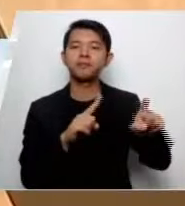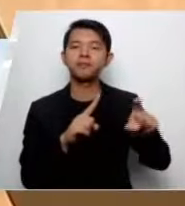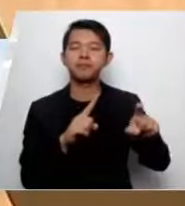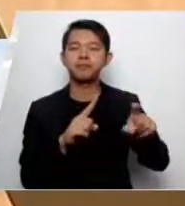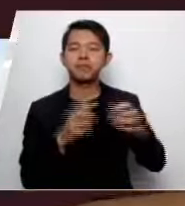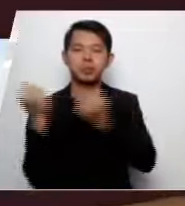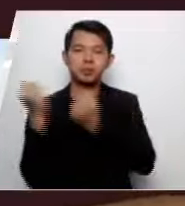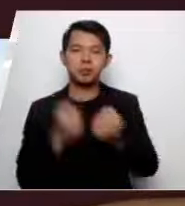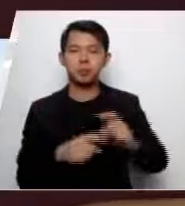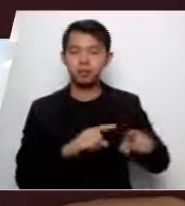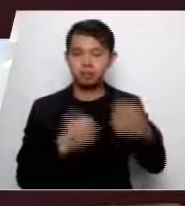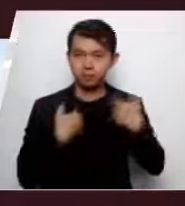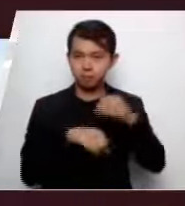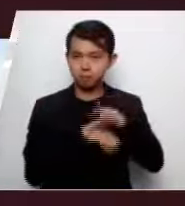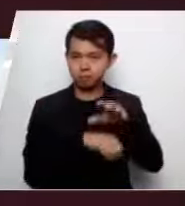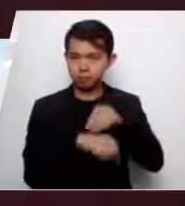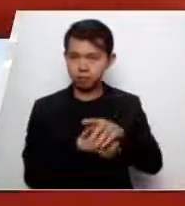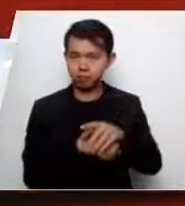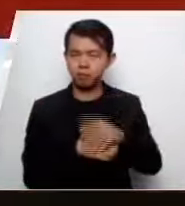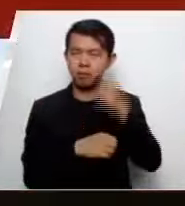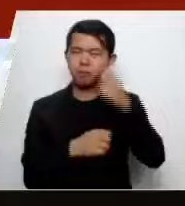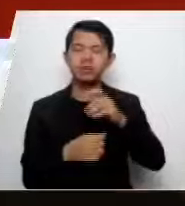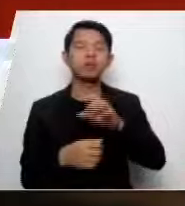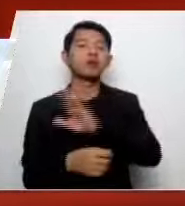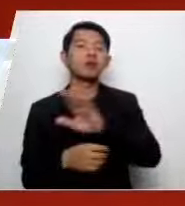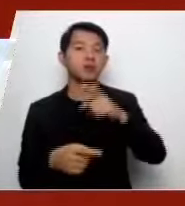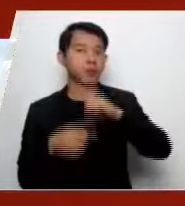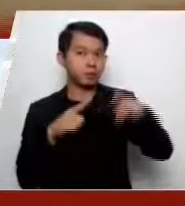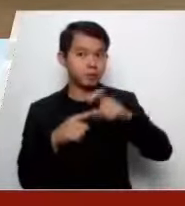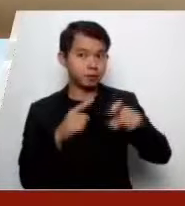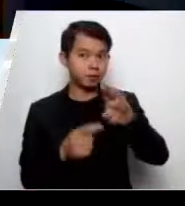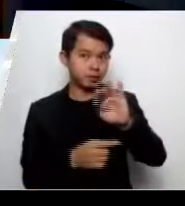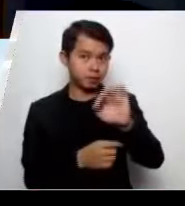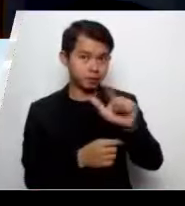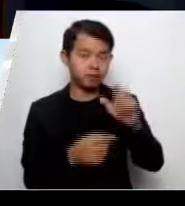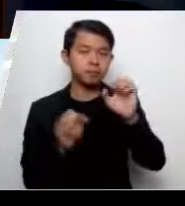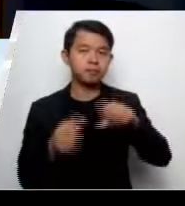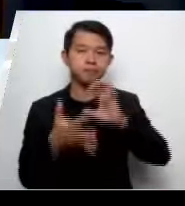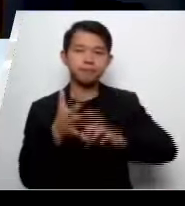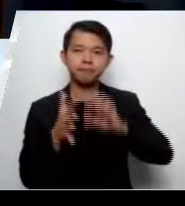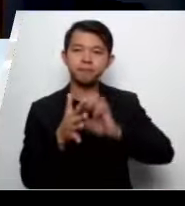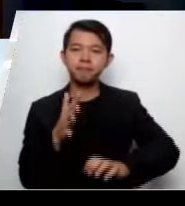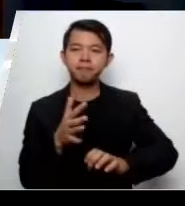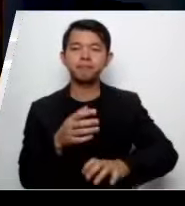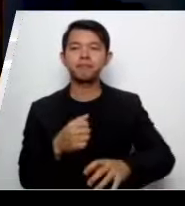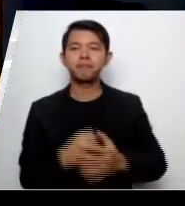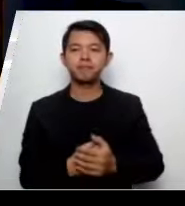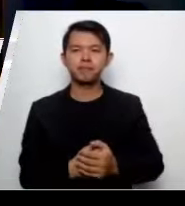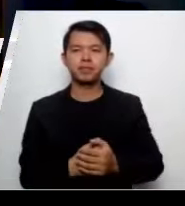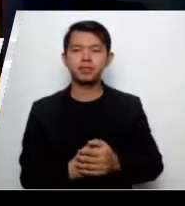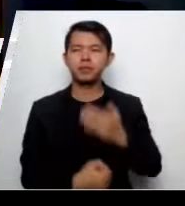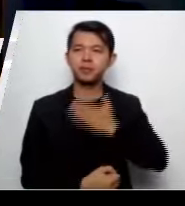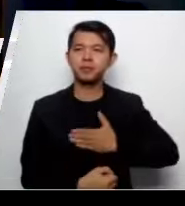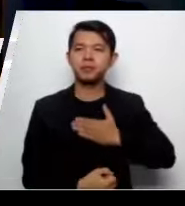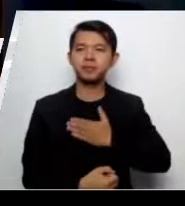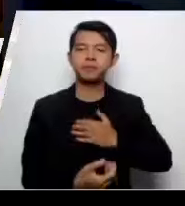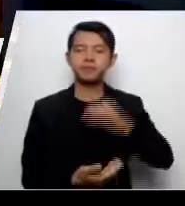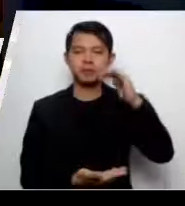para bawas bill na sa kuryente, hindi pa makadagdag sa mataas na demand. We reduce our